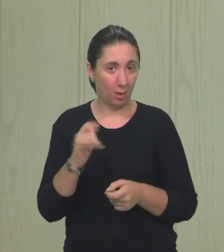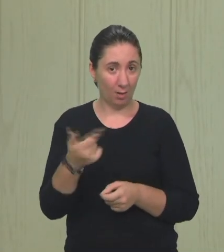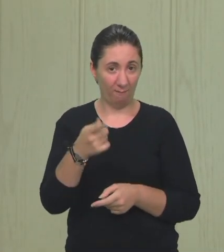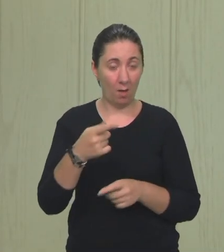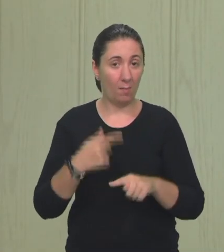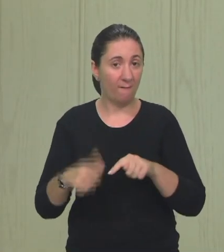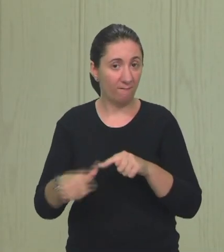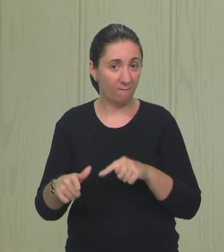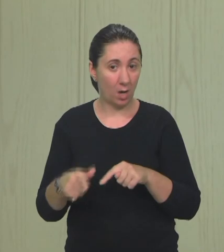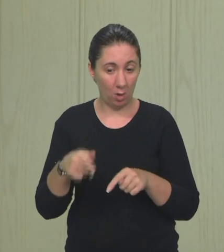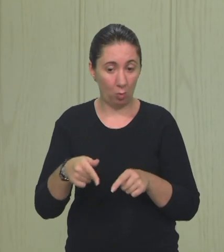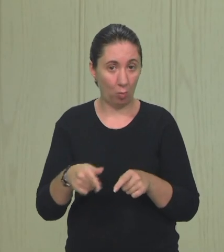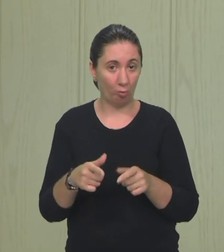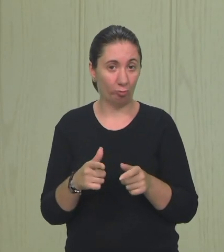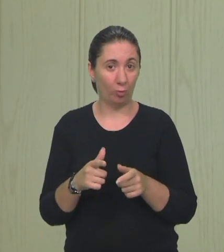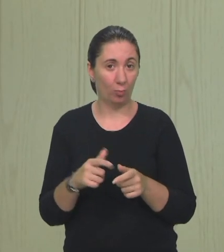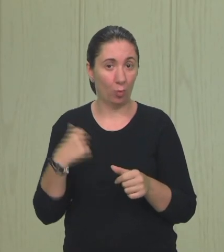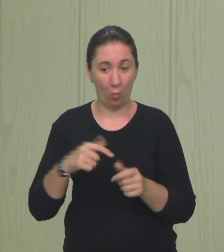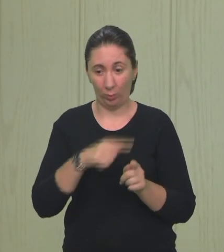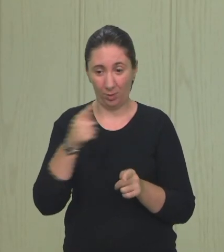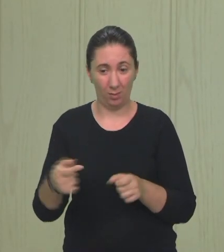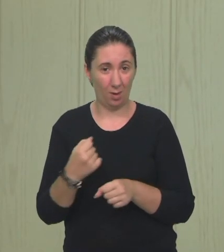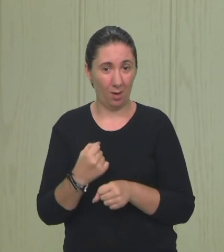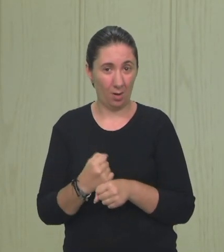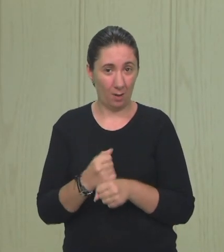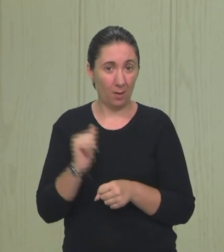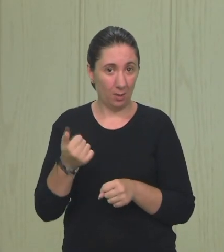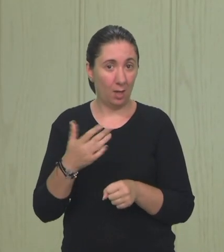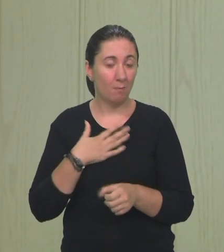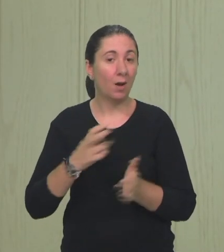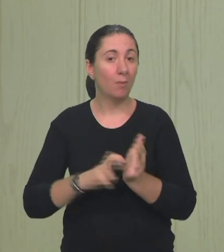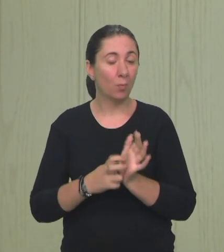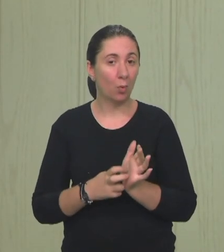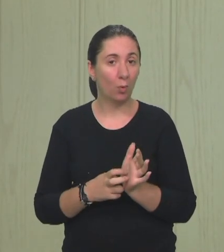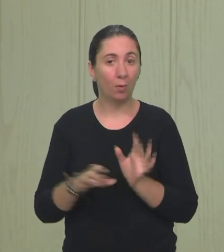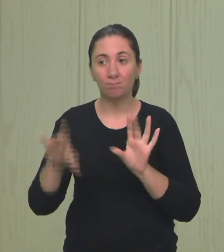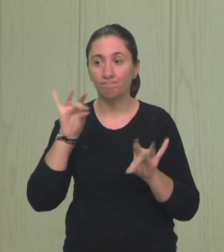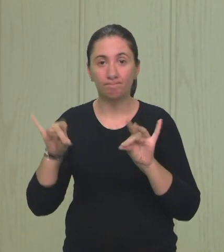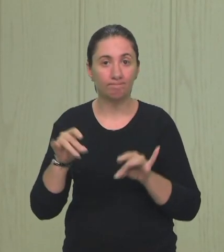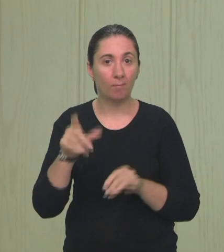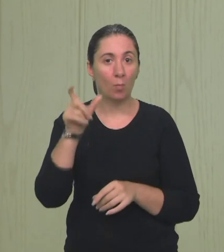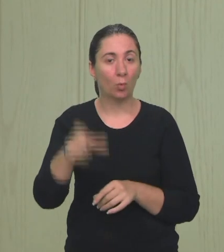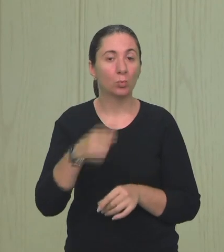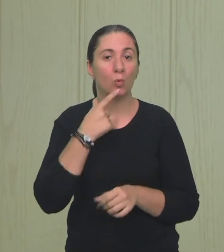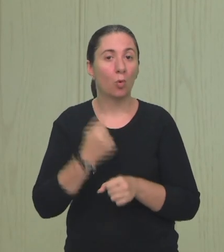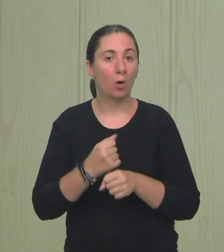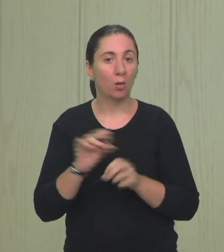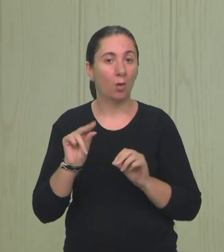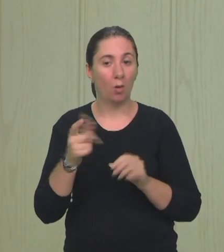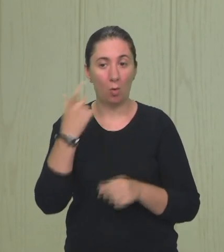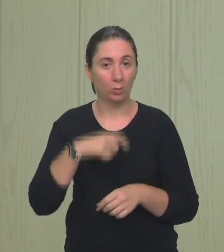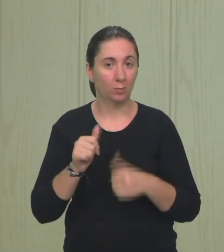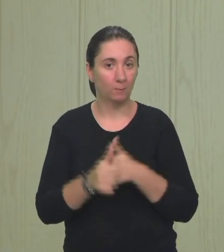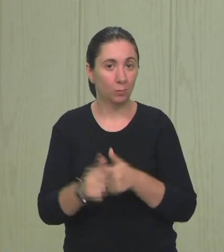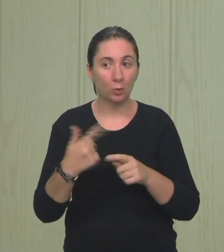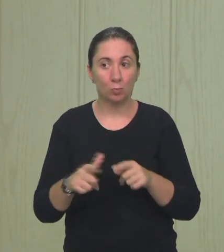vama ono, tijekom ovih godina rada, jeste li imali problema sa nalaženjem osobnih asistenata, budući da oni sami